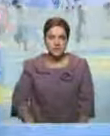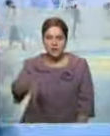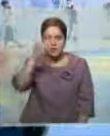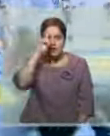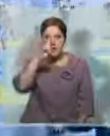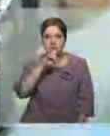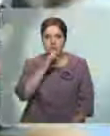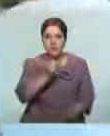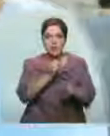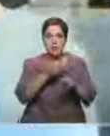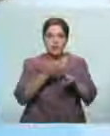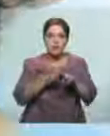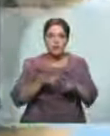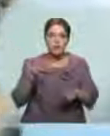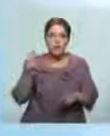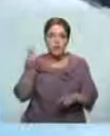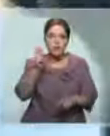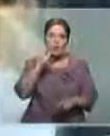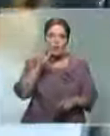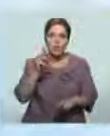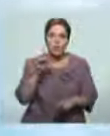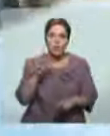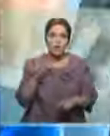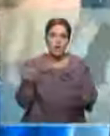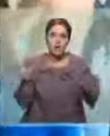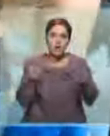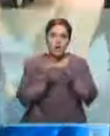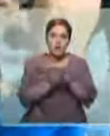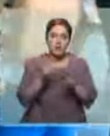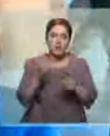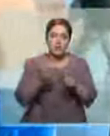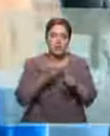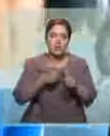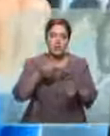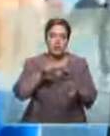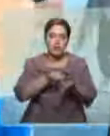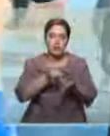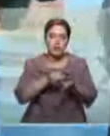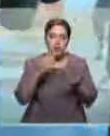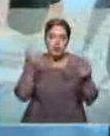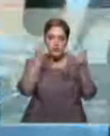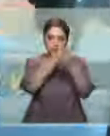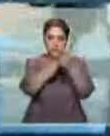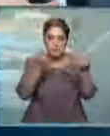Казахстанские боксеры в эти выходные будут противостоять кубинцам. Тренеры назвали имена участников боя.